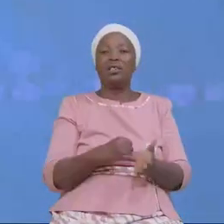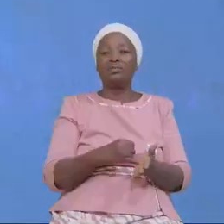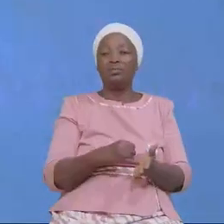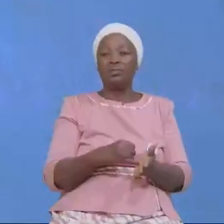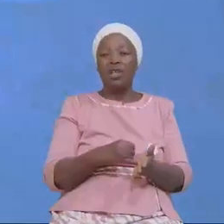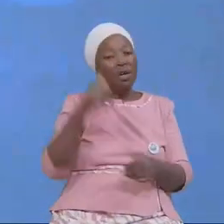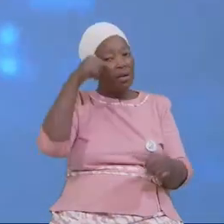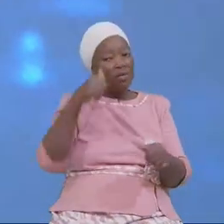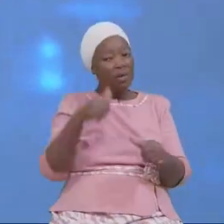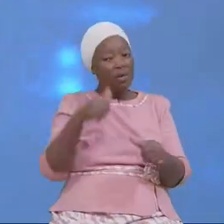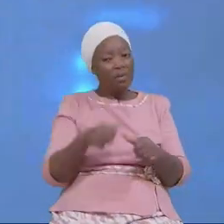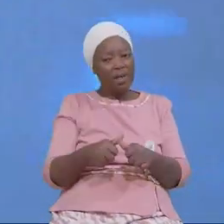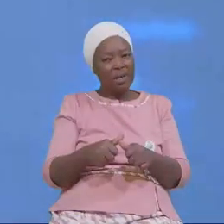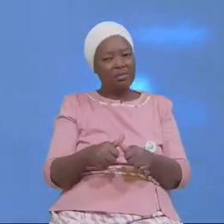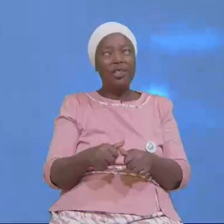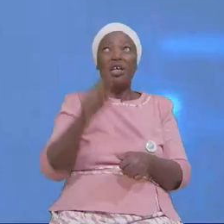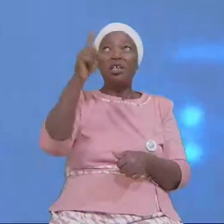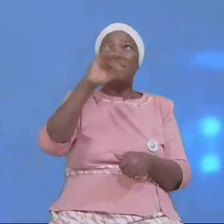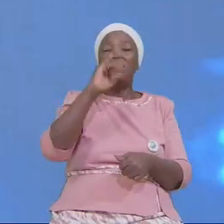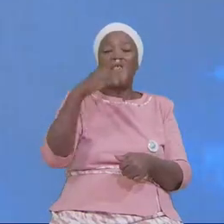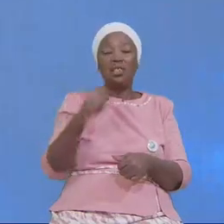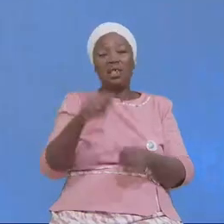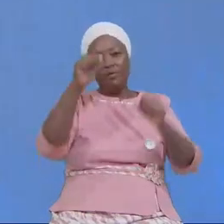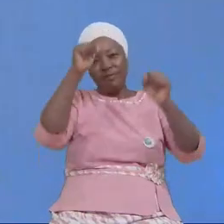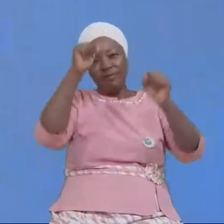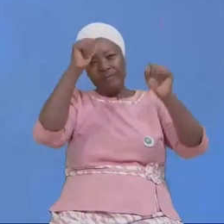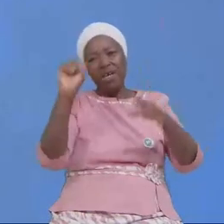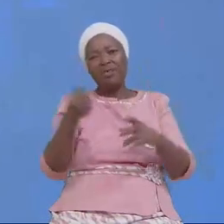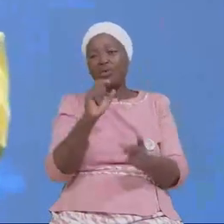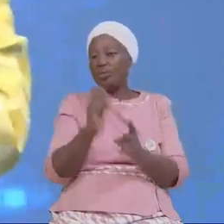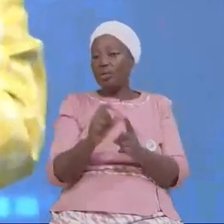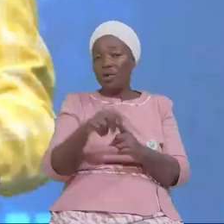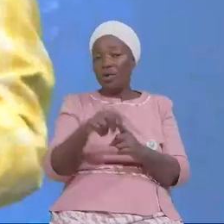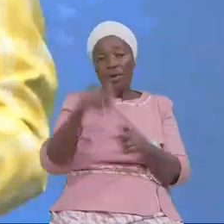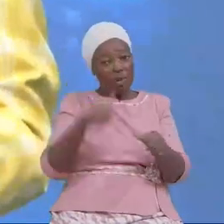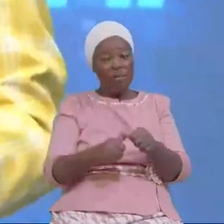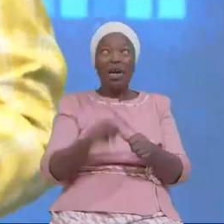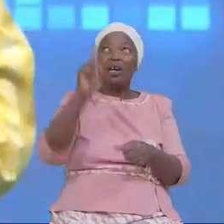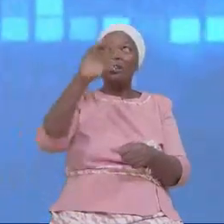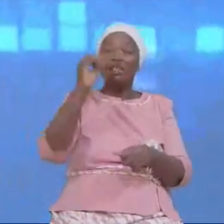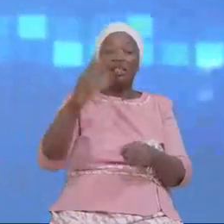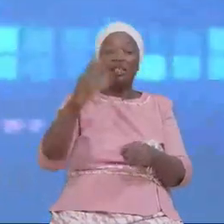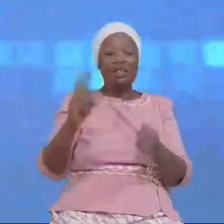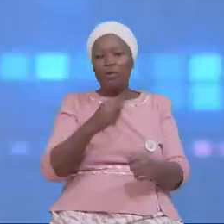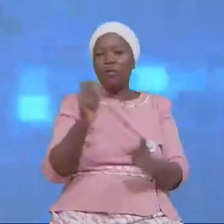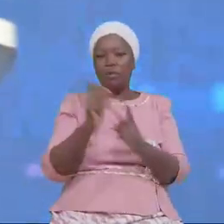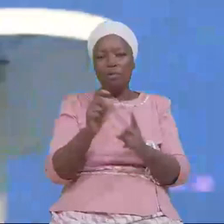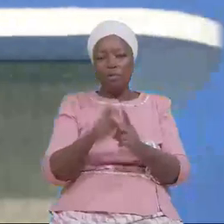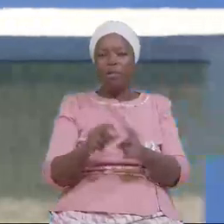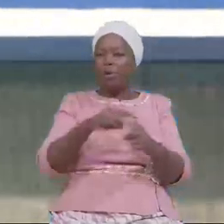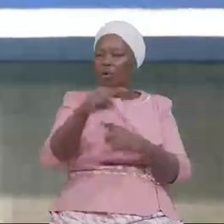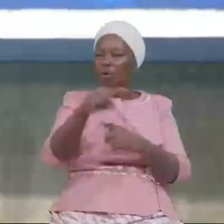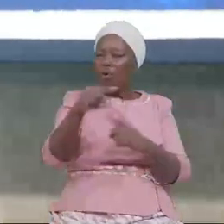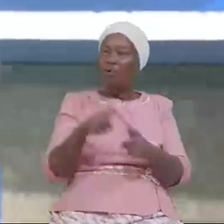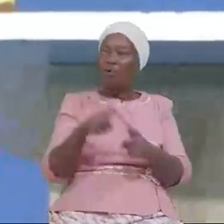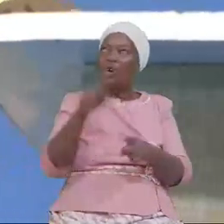Rappelez-vous, il est la parole du Père. Rappelez-vous, il est la parole suprême. Quand il